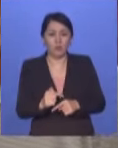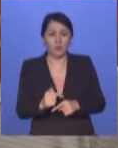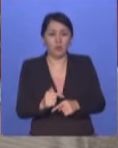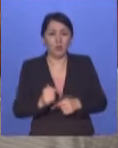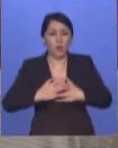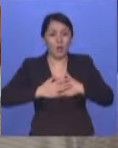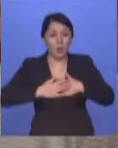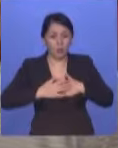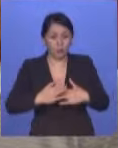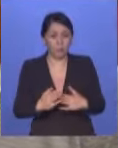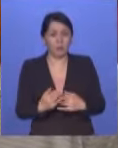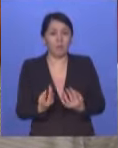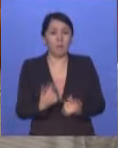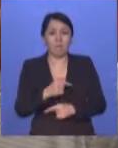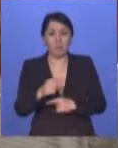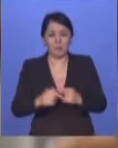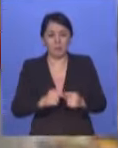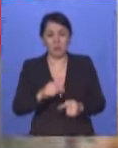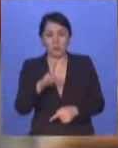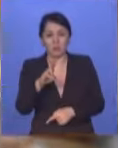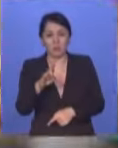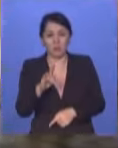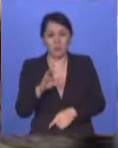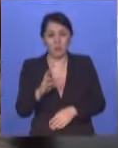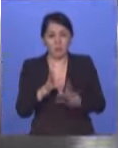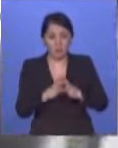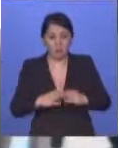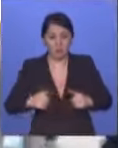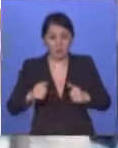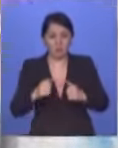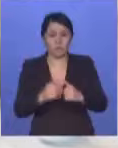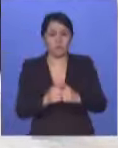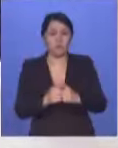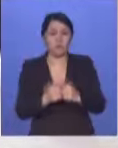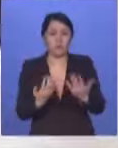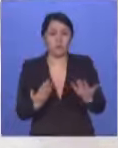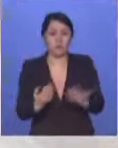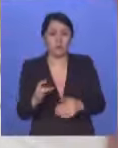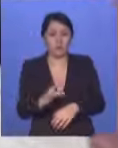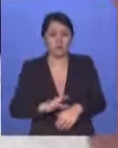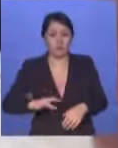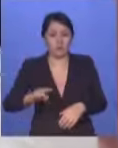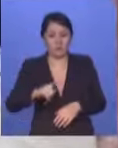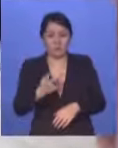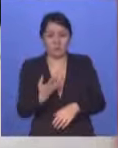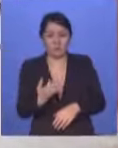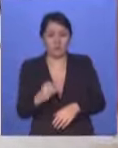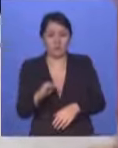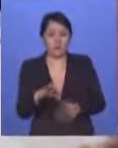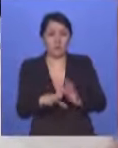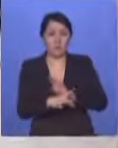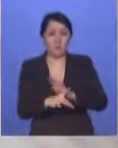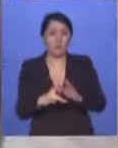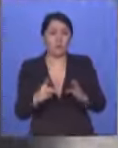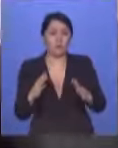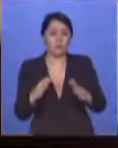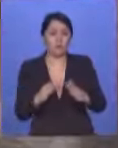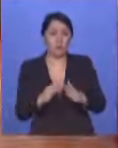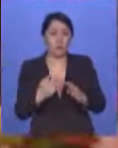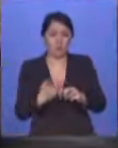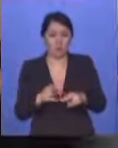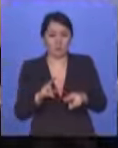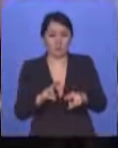крупный бизнес, как мы говорили, это Казахмыс. Семья Амировых проживала в микрорайоне Заречный. Выбор пал на частный дом, потому